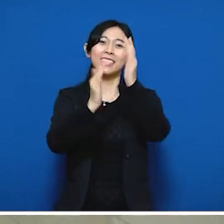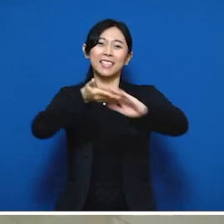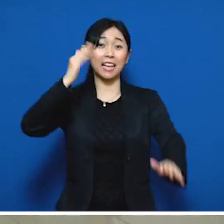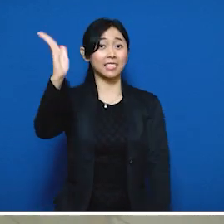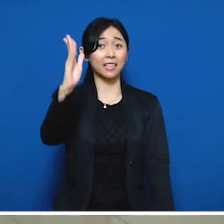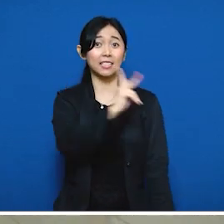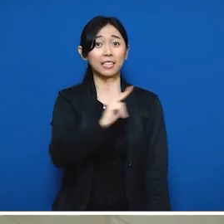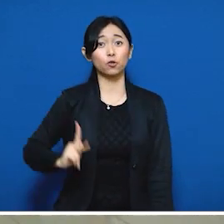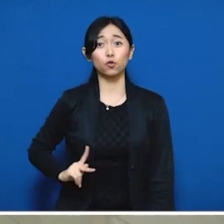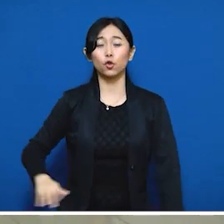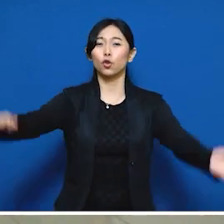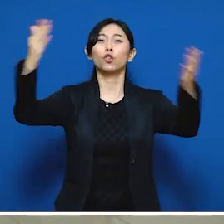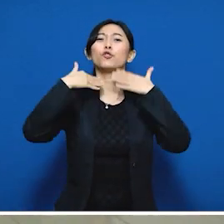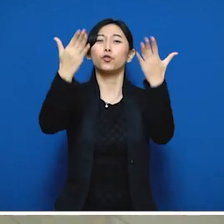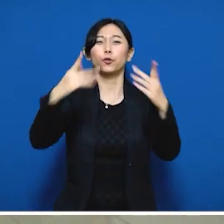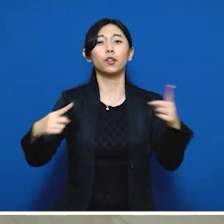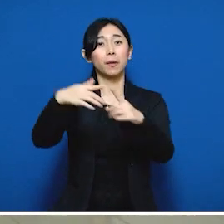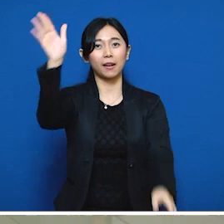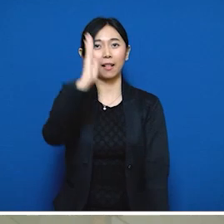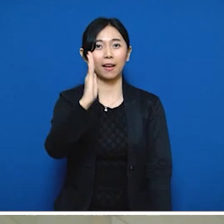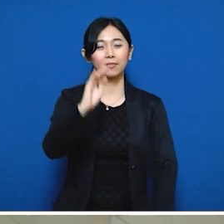Jadilah saksi Kristus.